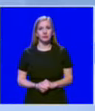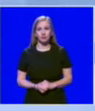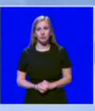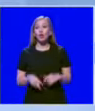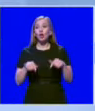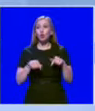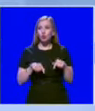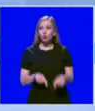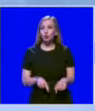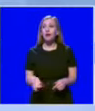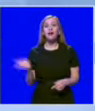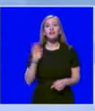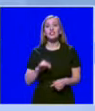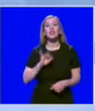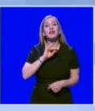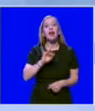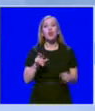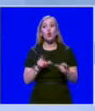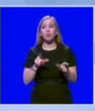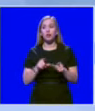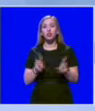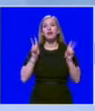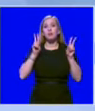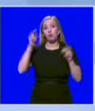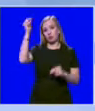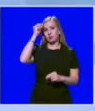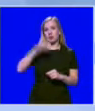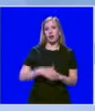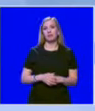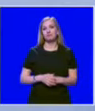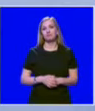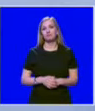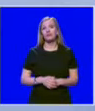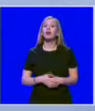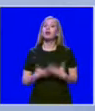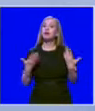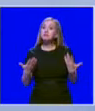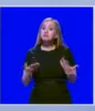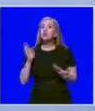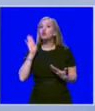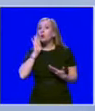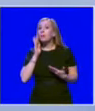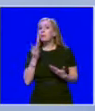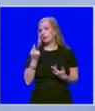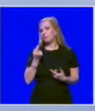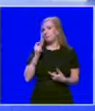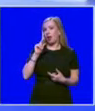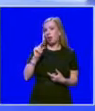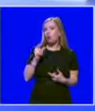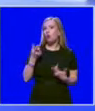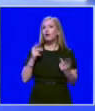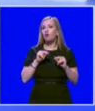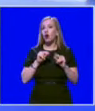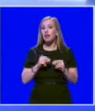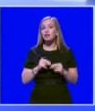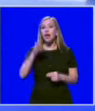В студиото вече Ивайло Мирчев, Демократична България. Здравейте. Чухме преди малко какво каза